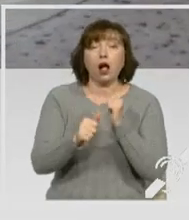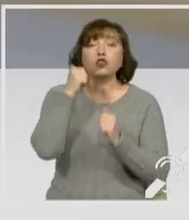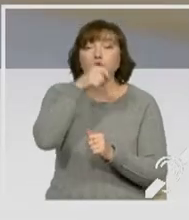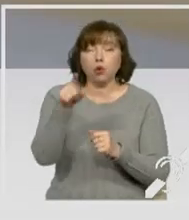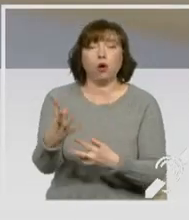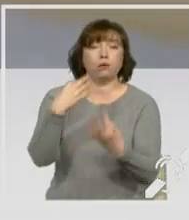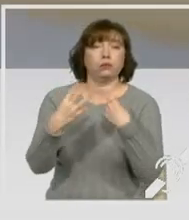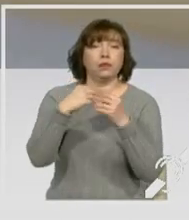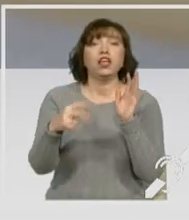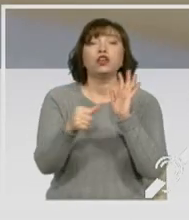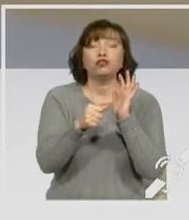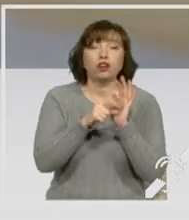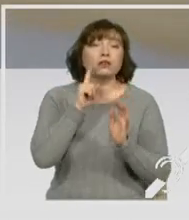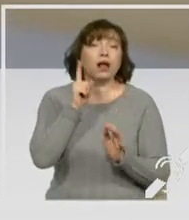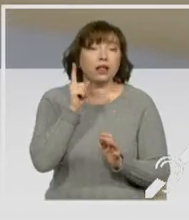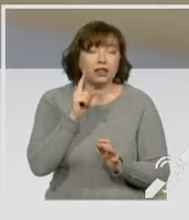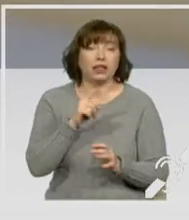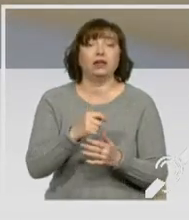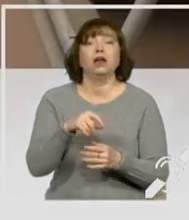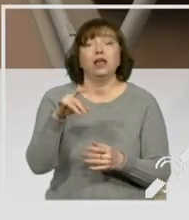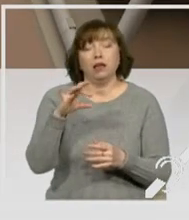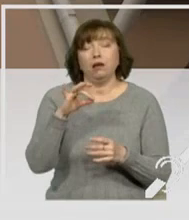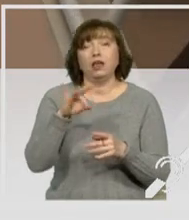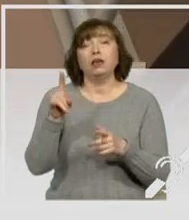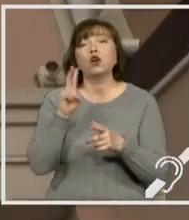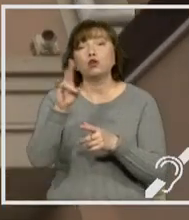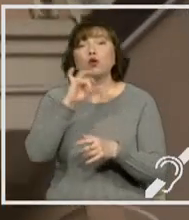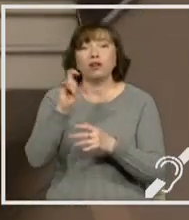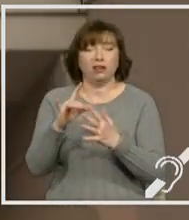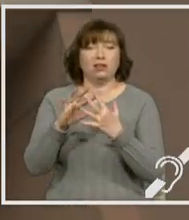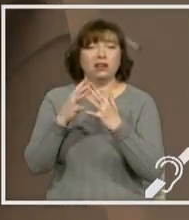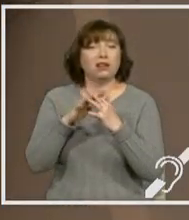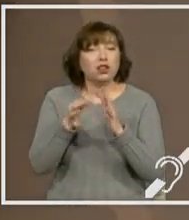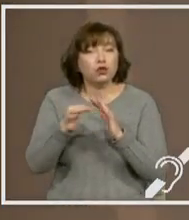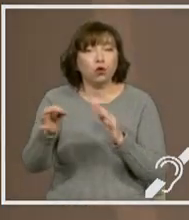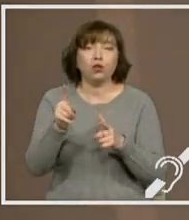găzduiește 6 tinere ieșite din sistemul rezidențial sau provenite din familii nevoiașe.